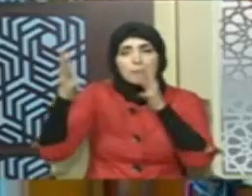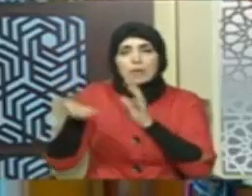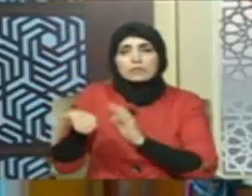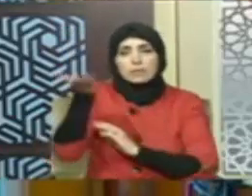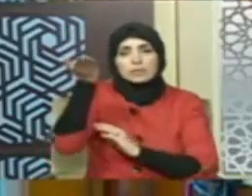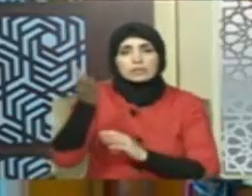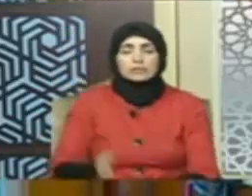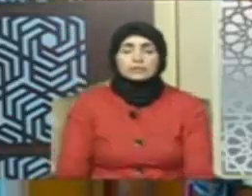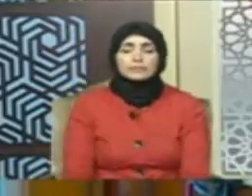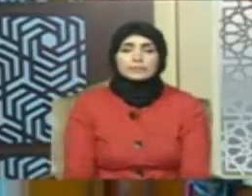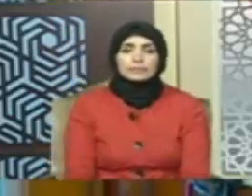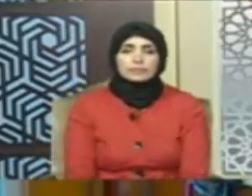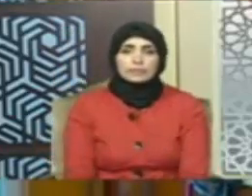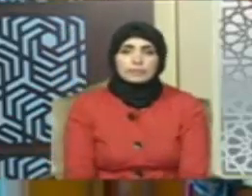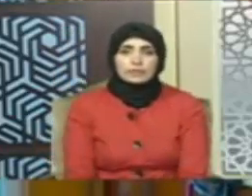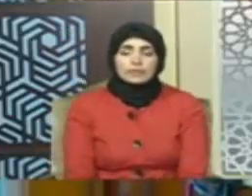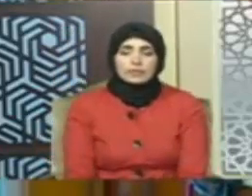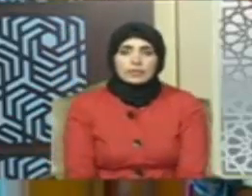يليق بعظمتك،